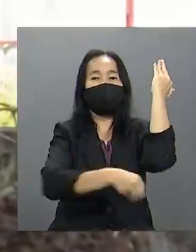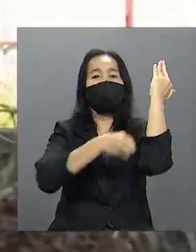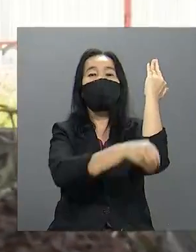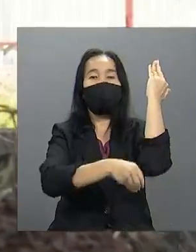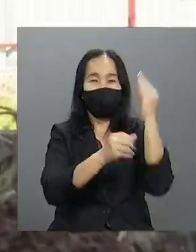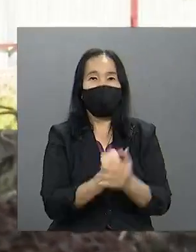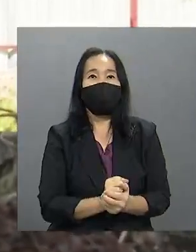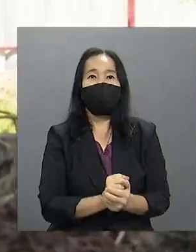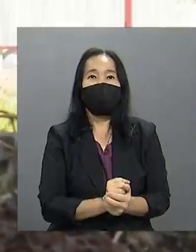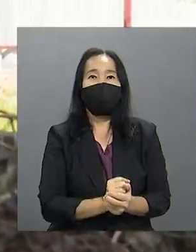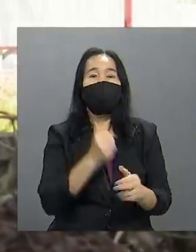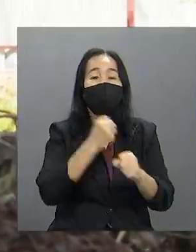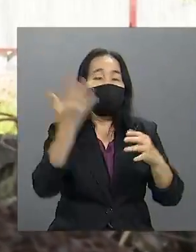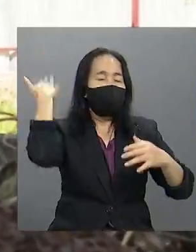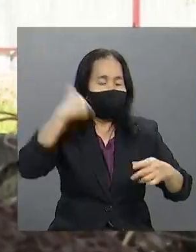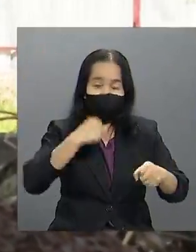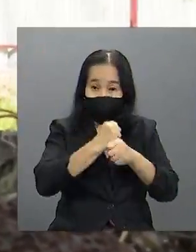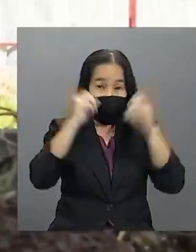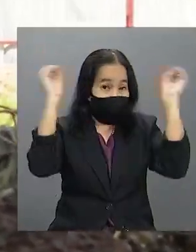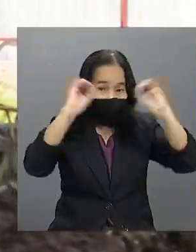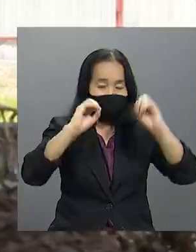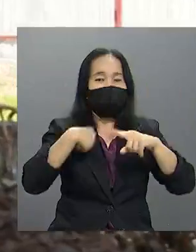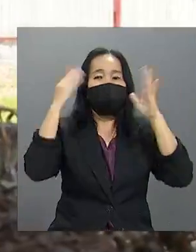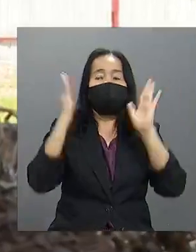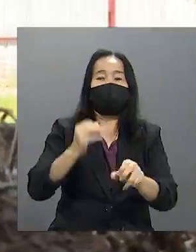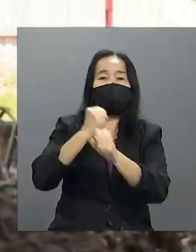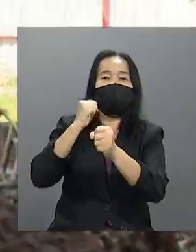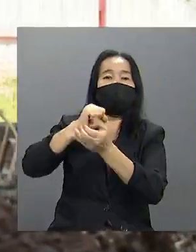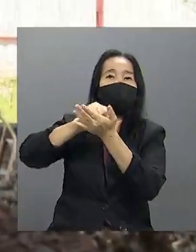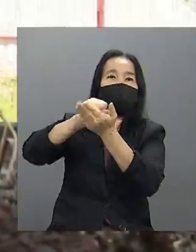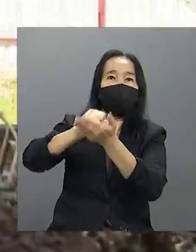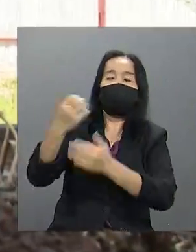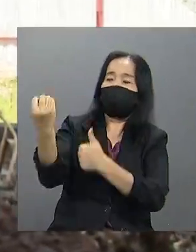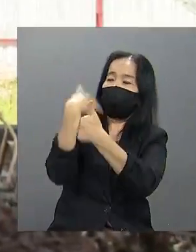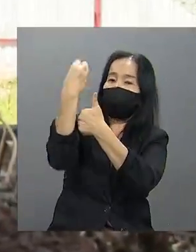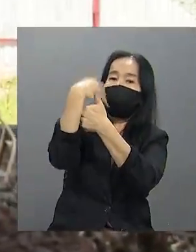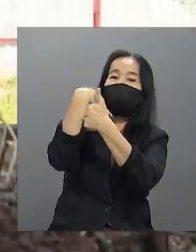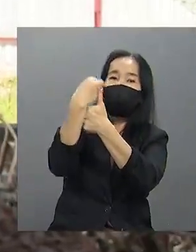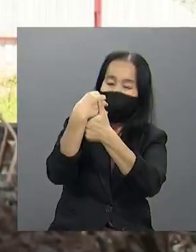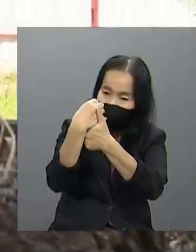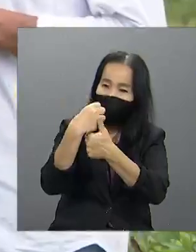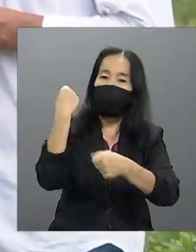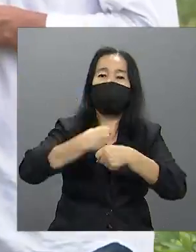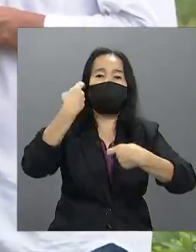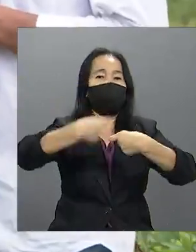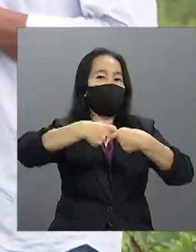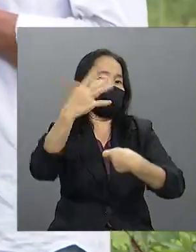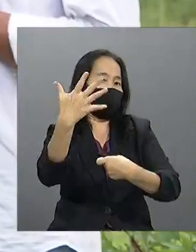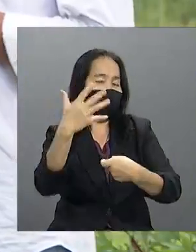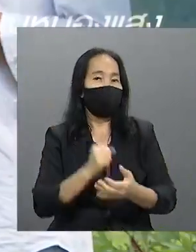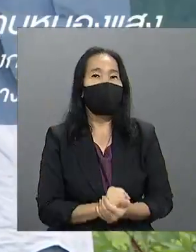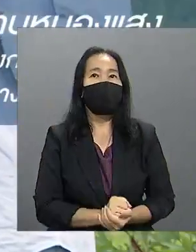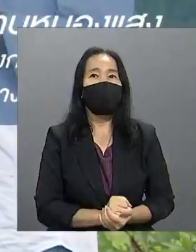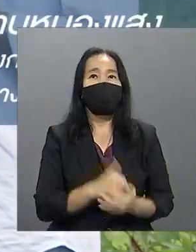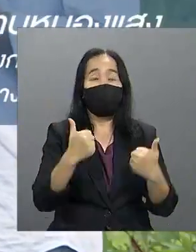ที่ไม่เคยทำมาก่อนแต่ก็มีเจ้าหน้าที่ของสวนคอยแนะนำทำให้ไม่ยากเกินความสามารถ กิจกรรมจ้างงานคือเ